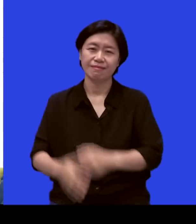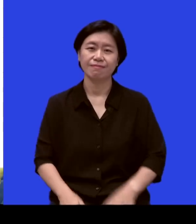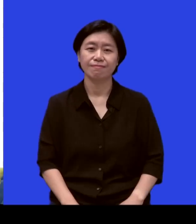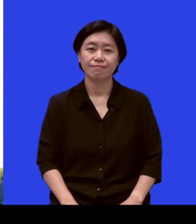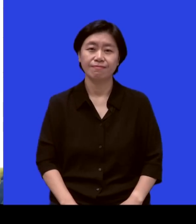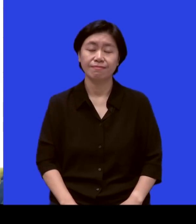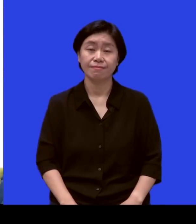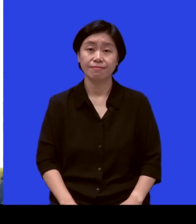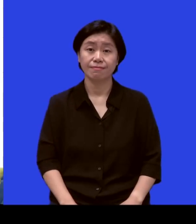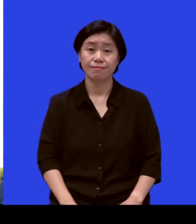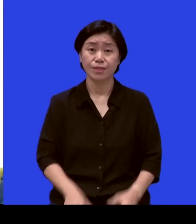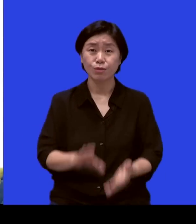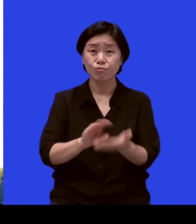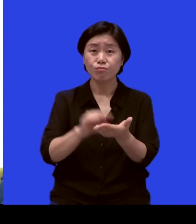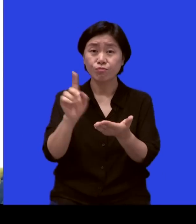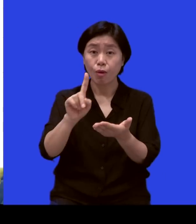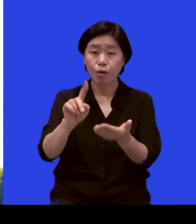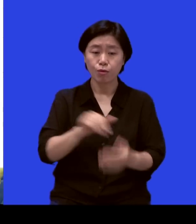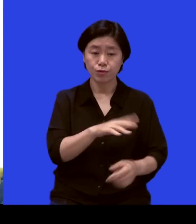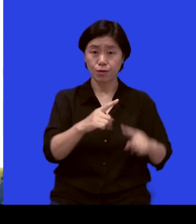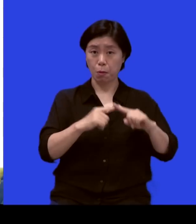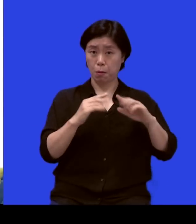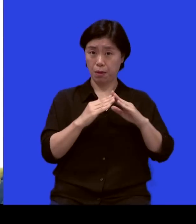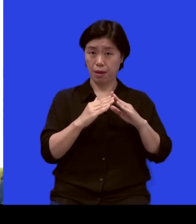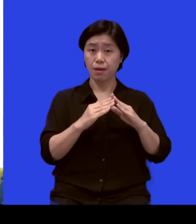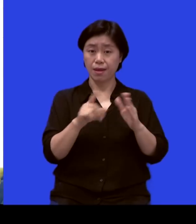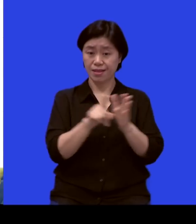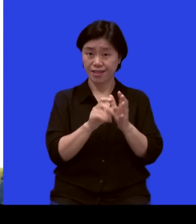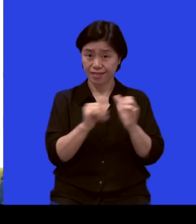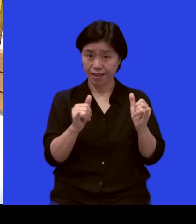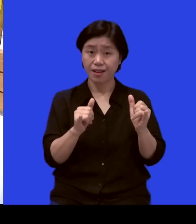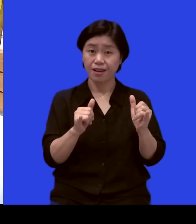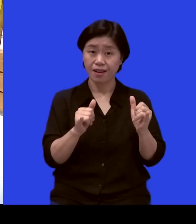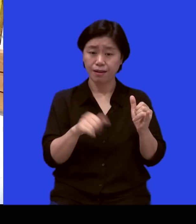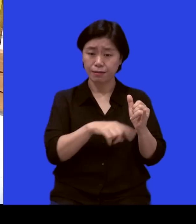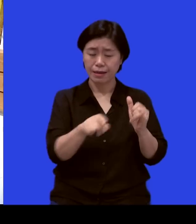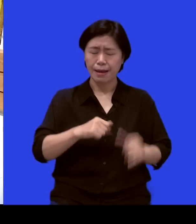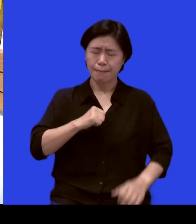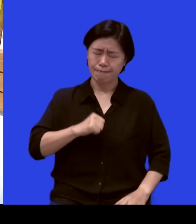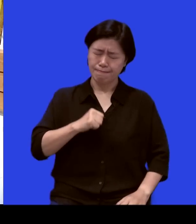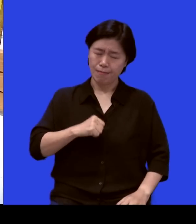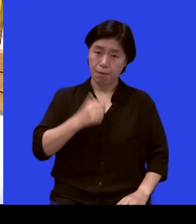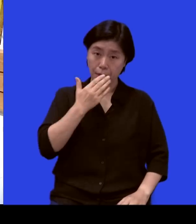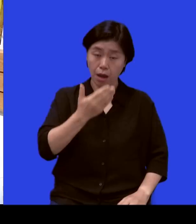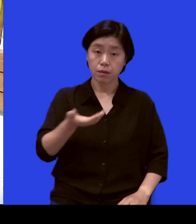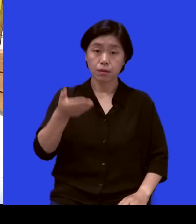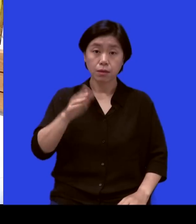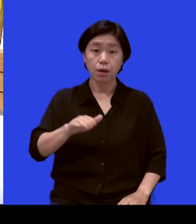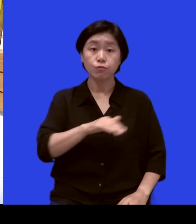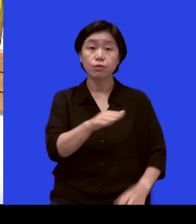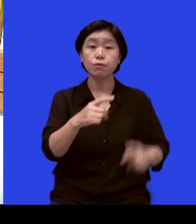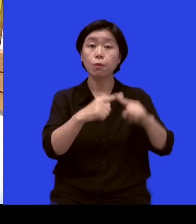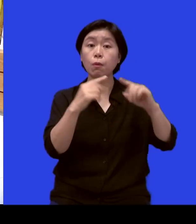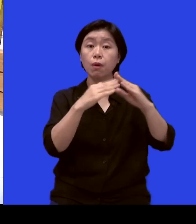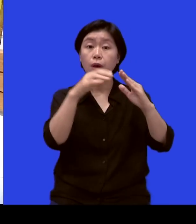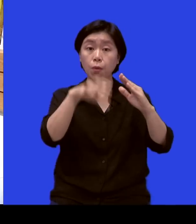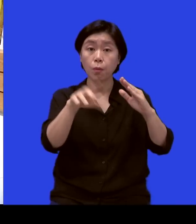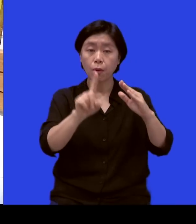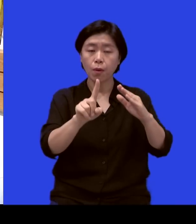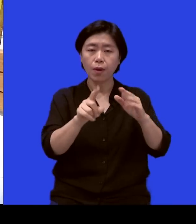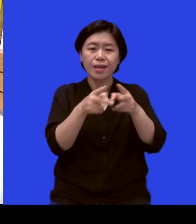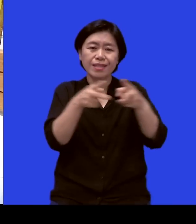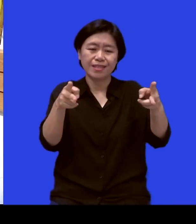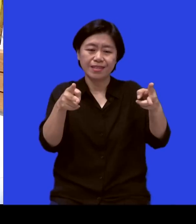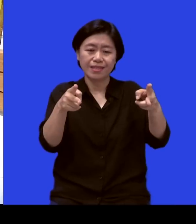문제는 우리는 그래도 그걸 이제 믿음으로 이기는데 동네 사람들. 그렇겠죠. 우리가 상가로 연결되어 있는 2층